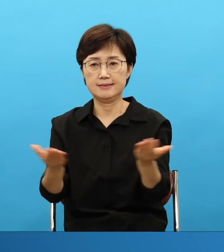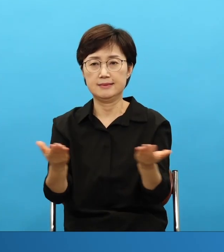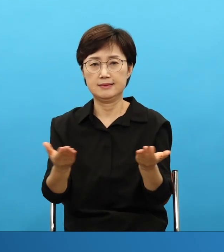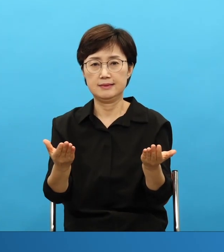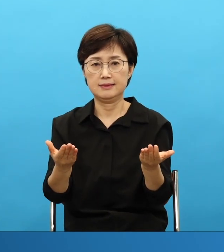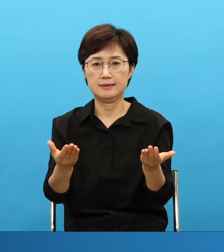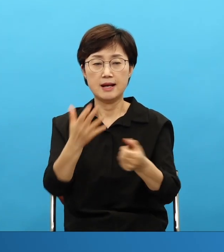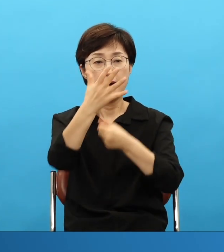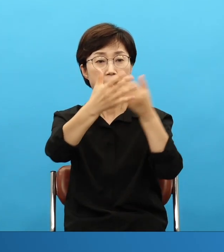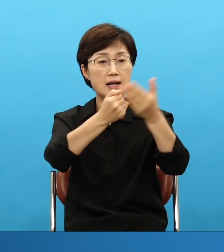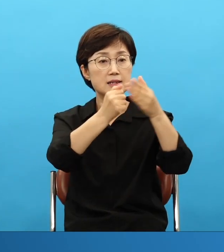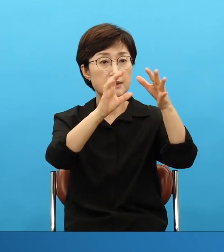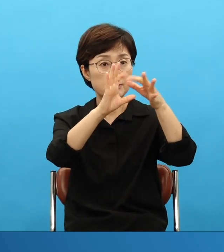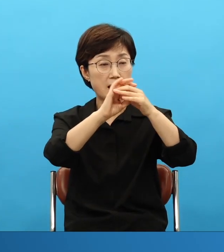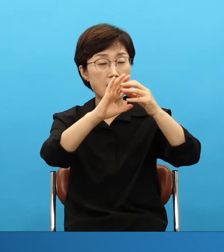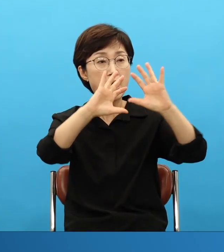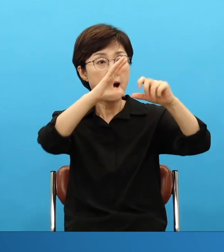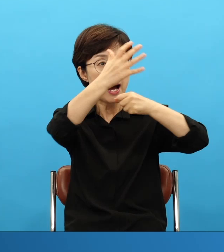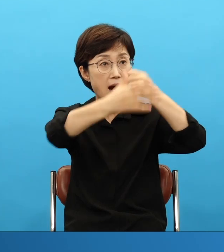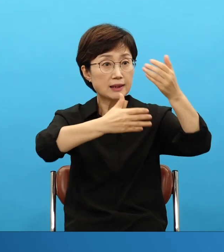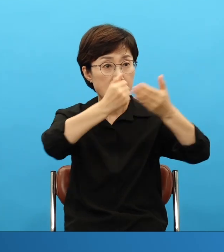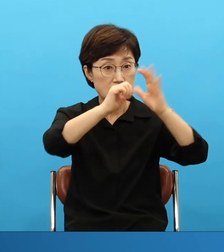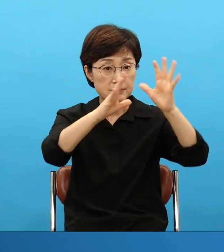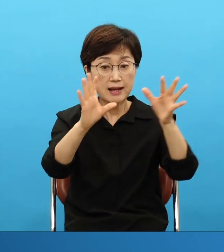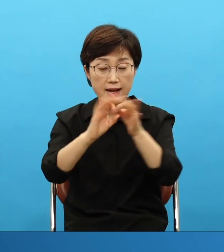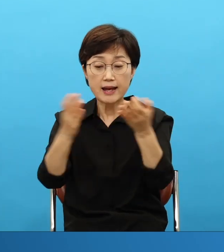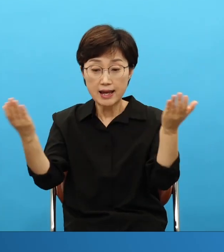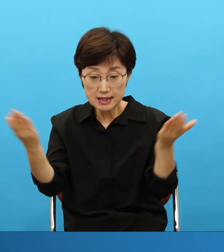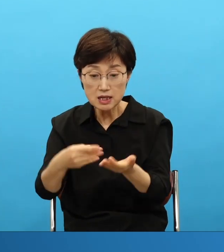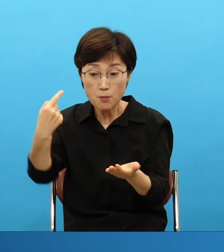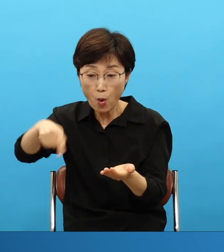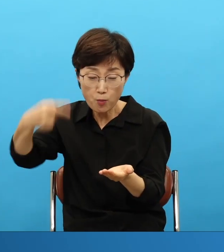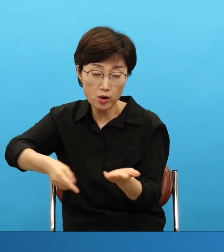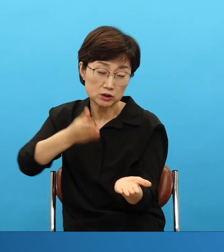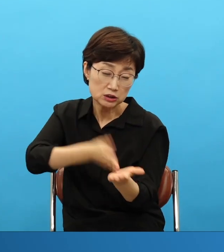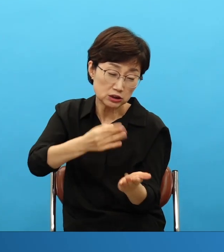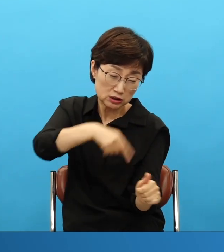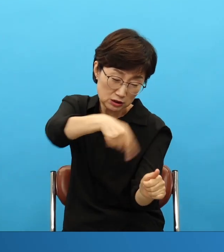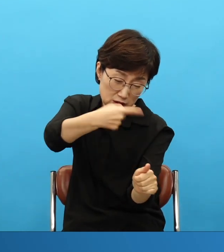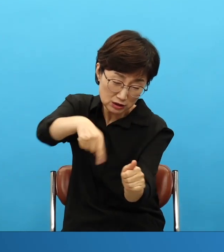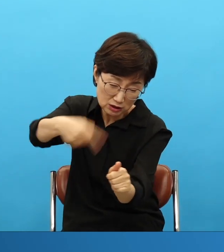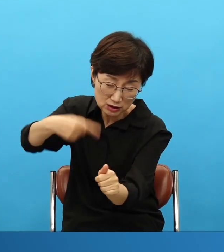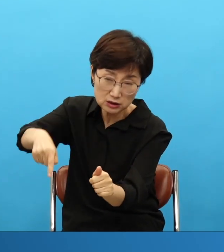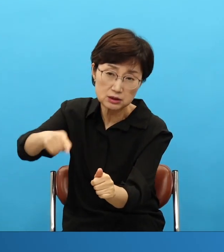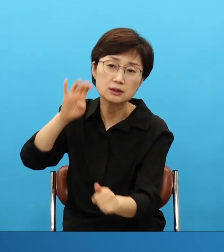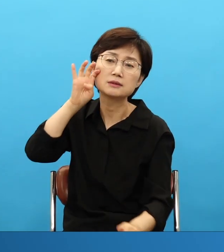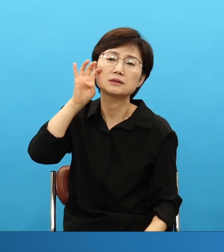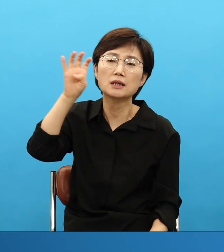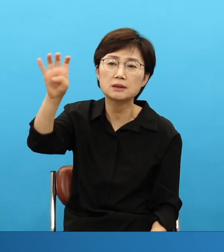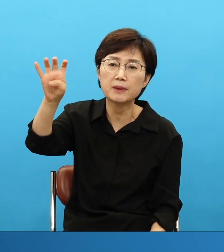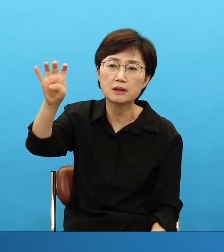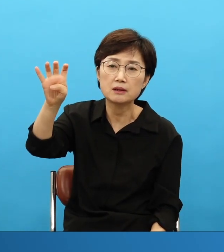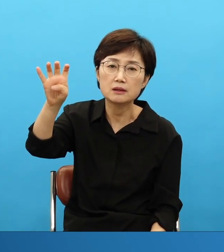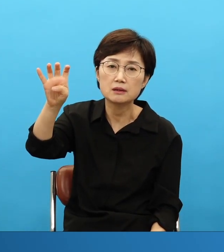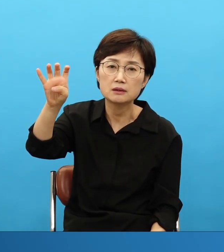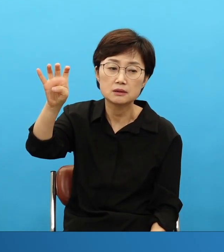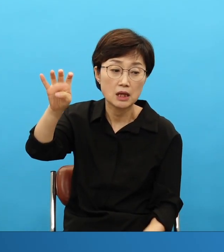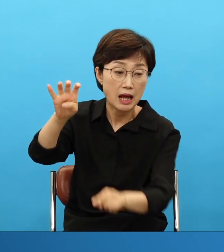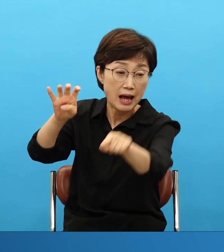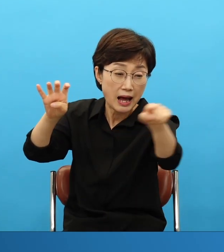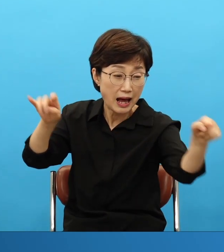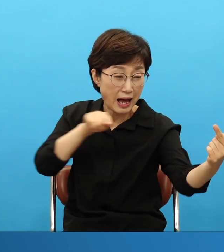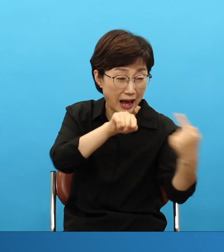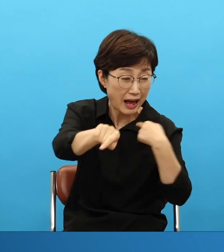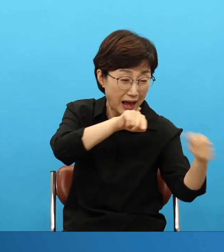있어요 아무도 이거 인용 안 했어요 근데 사 19장 8절에